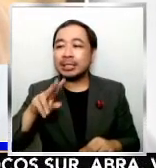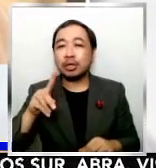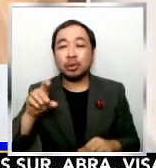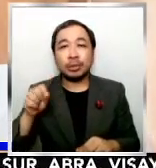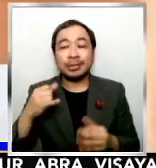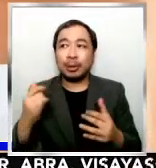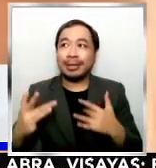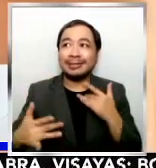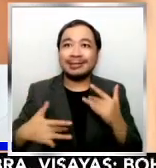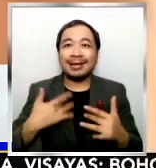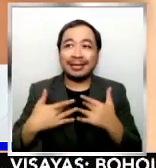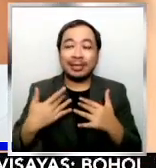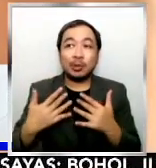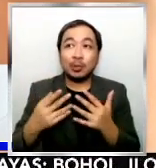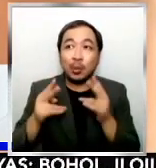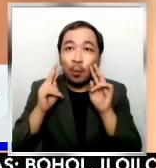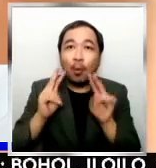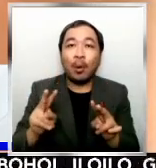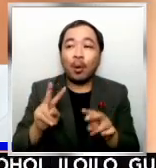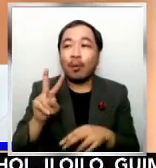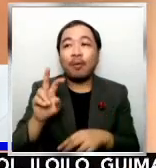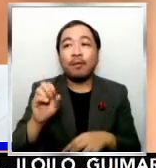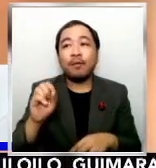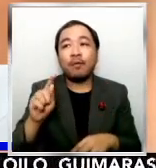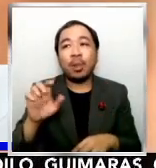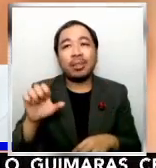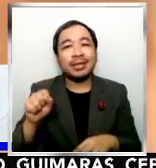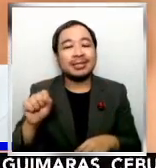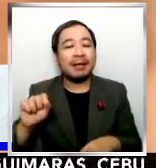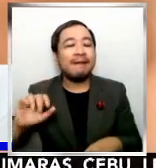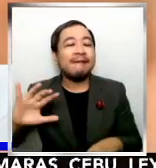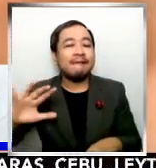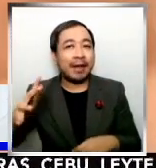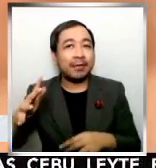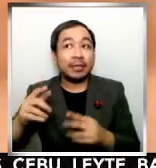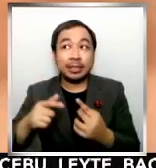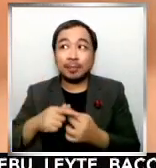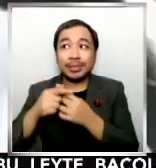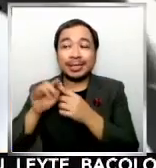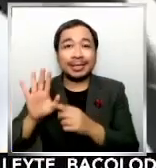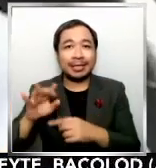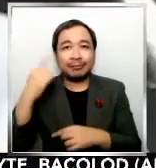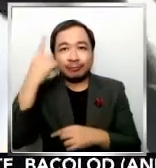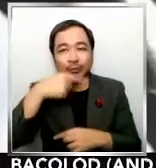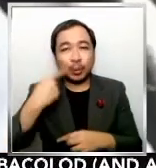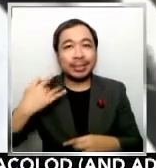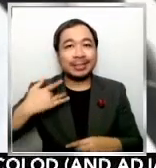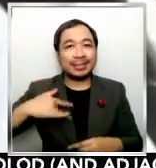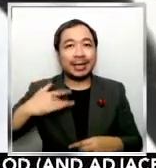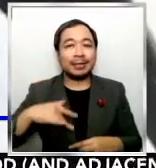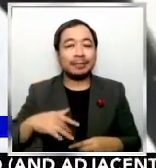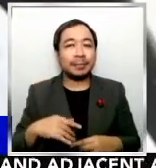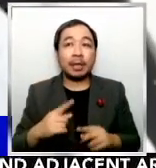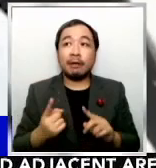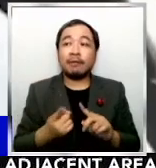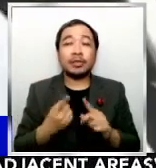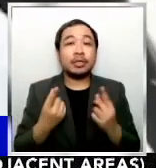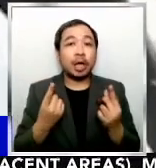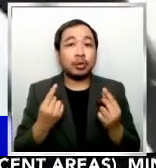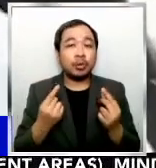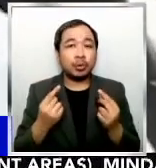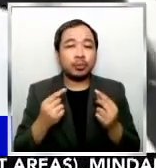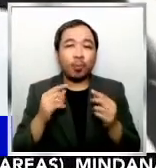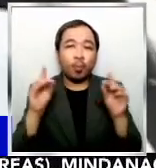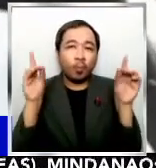5 Legacy. Lalo na sa kanyang look. Ang una kong ginawa, nag-diet ako para lumit yung face. Kasi syempre, ang basis